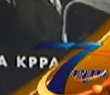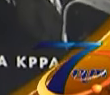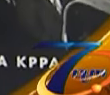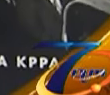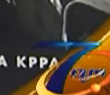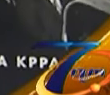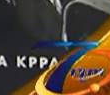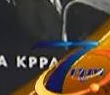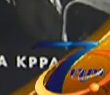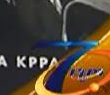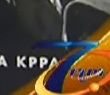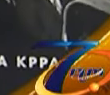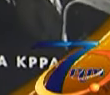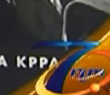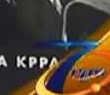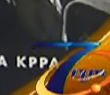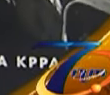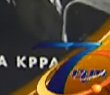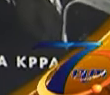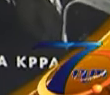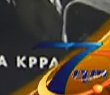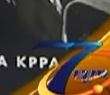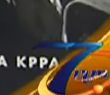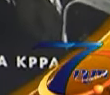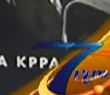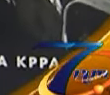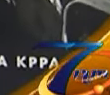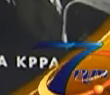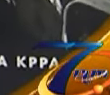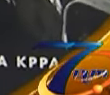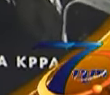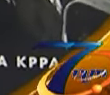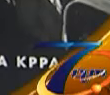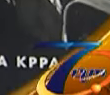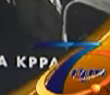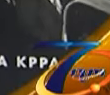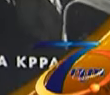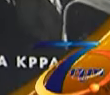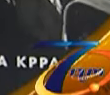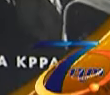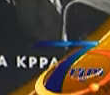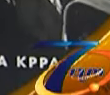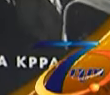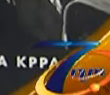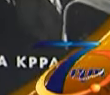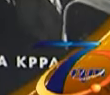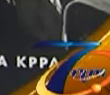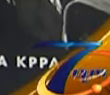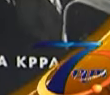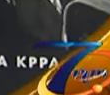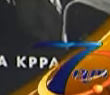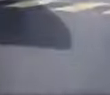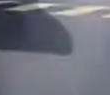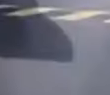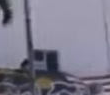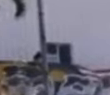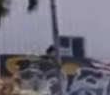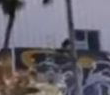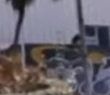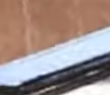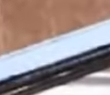penyiaran nasional dan global. RTM, setia bersama membina negara.